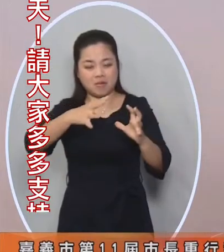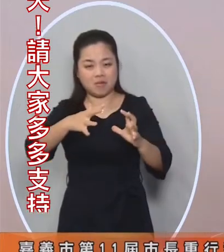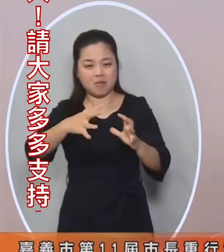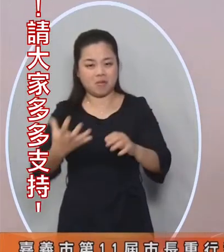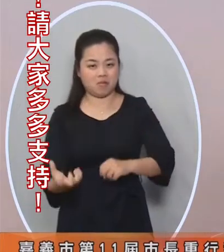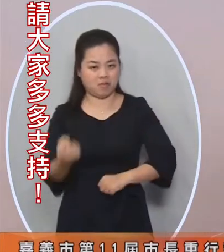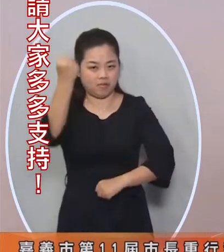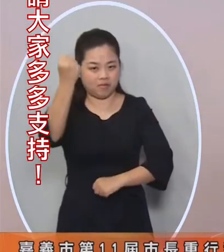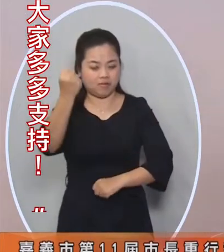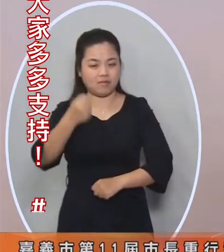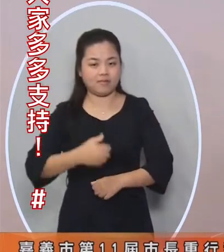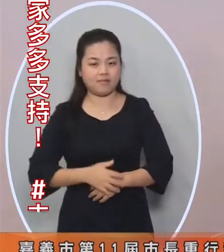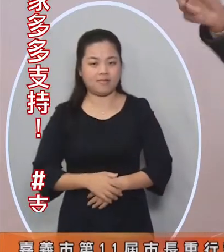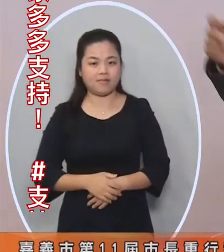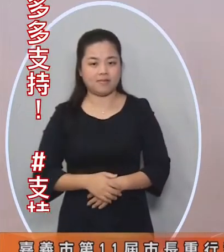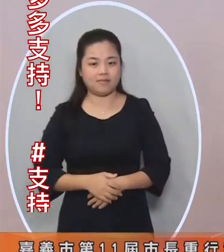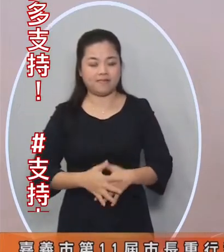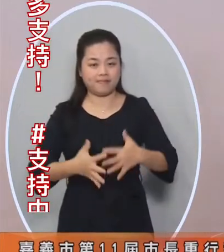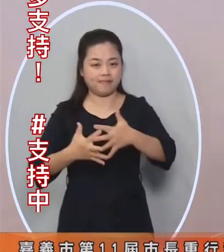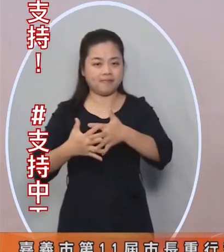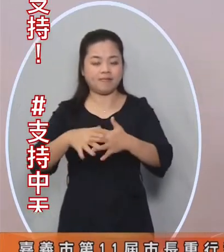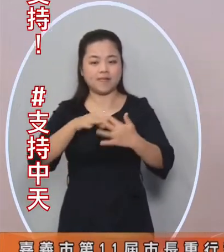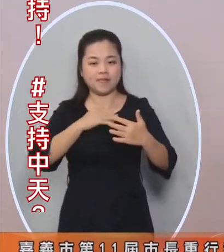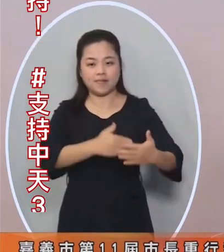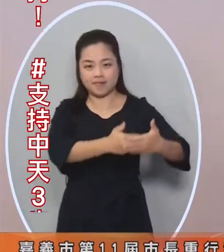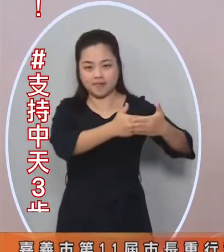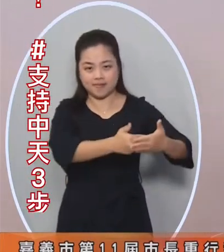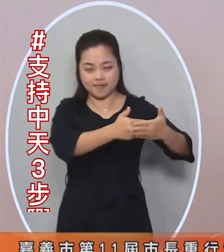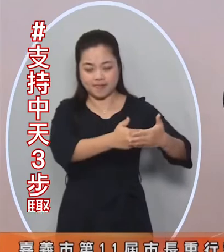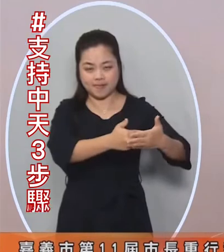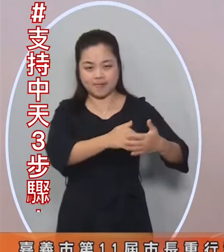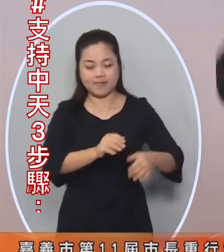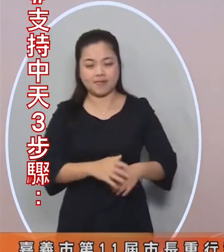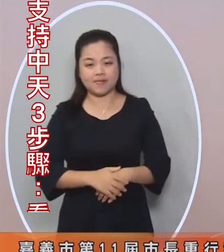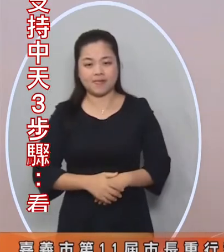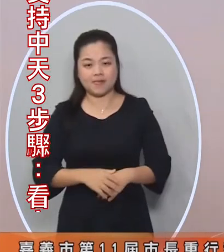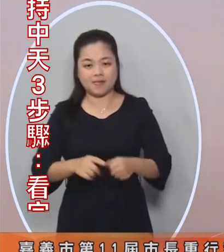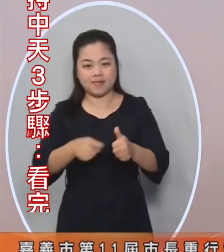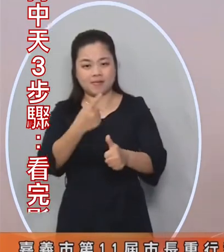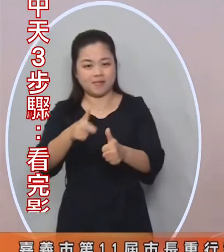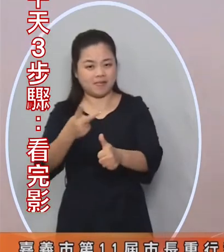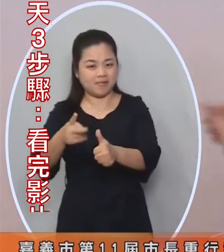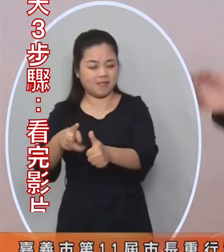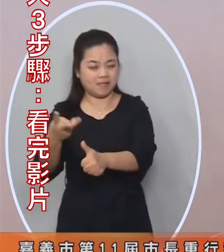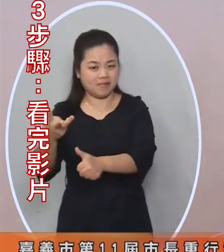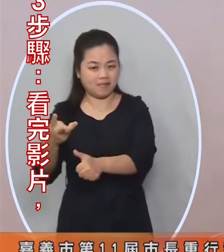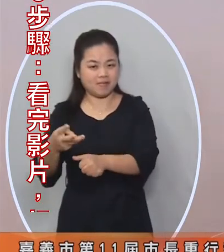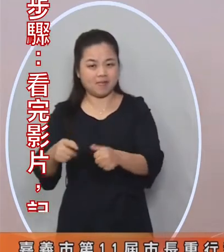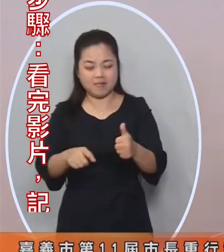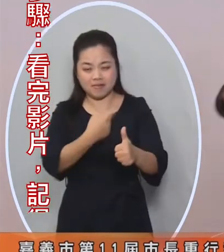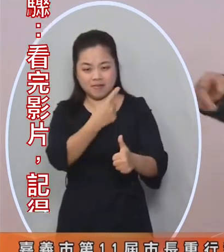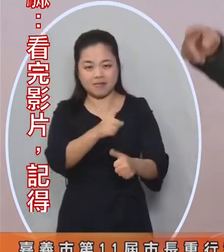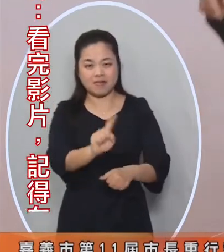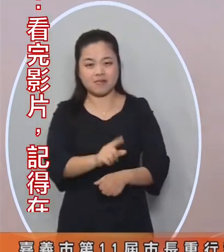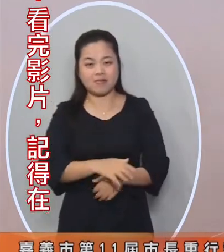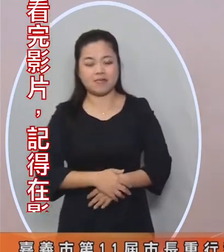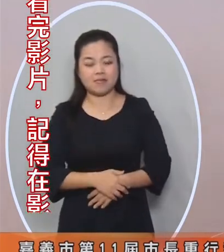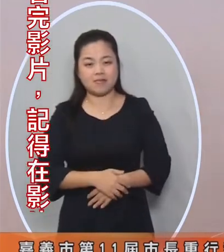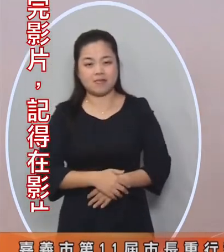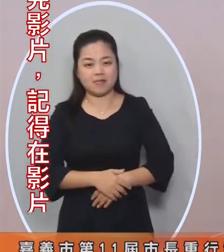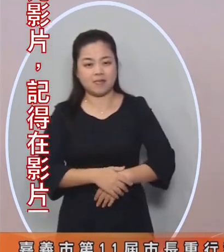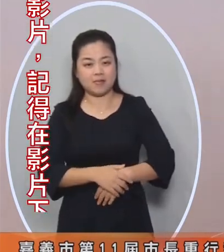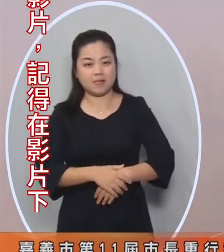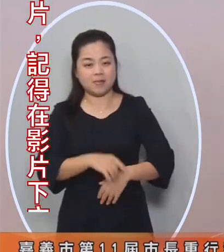个。你一国。美国就是甲大陆第一岛链、第二岛链、第三岛链，吼，第一岛链，阿廖顺